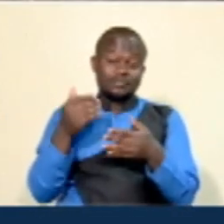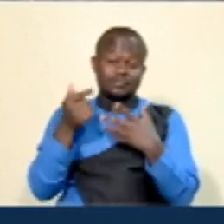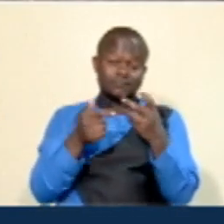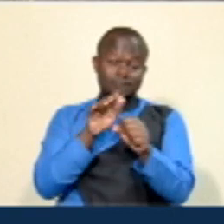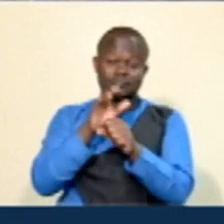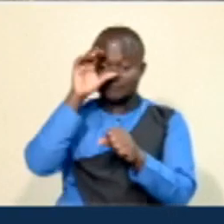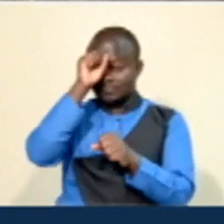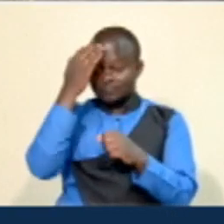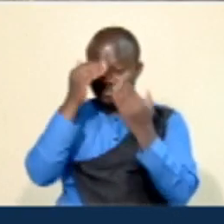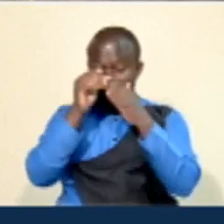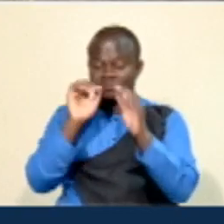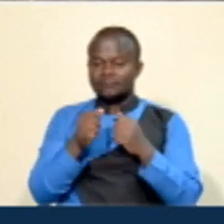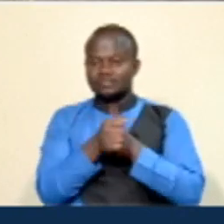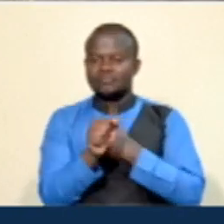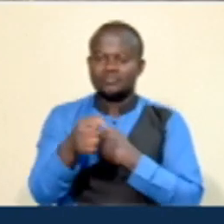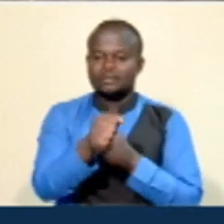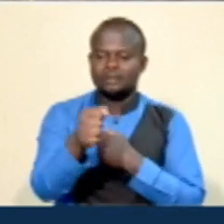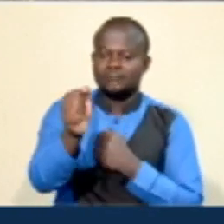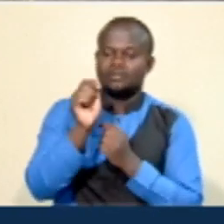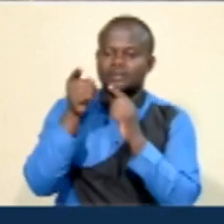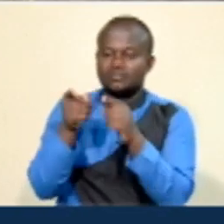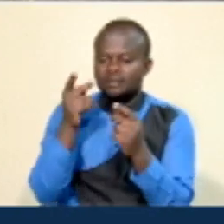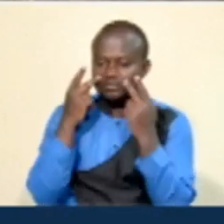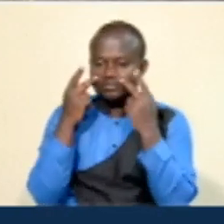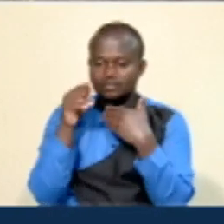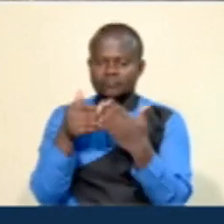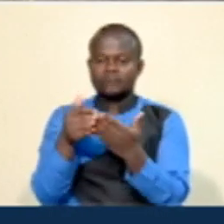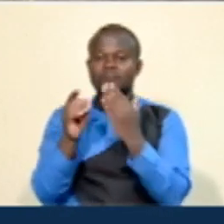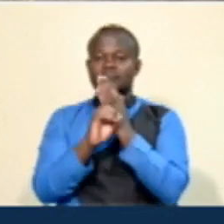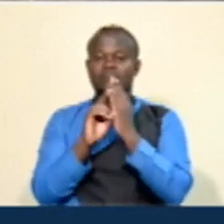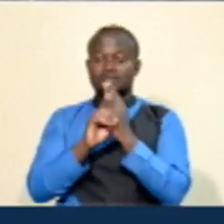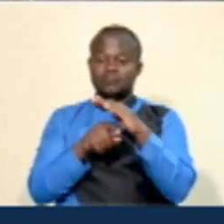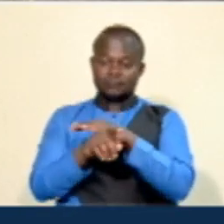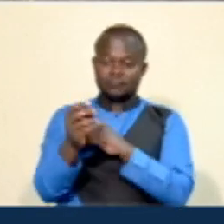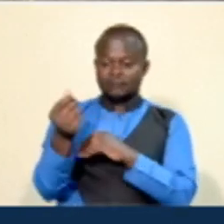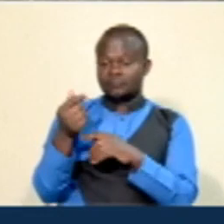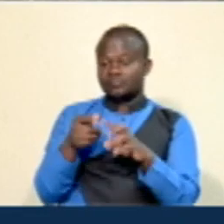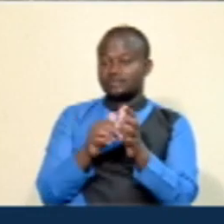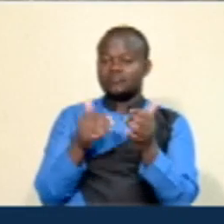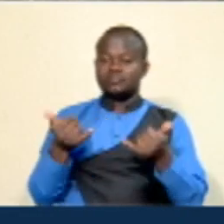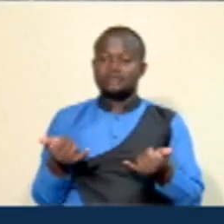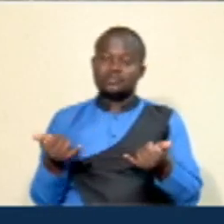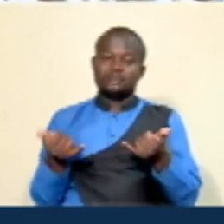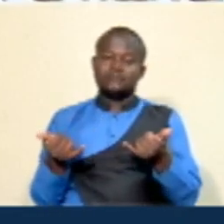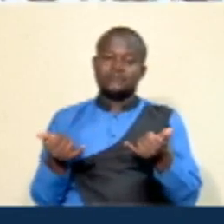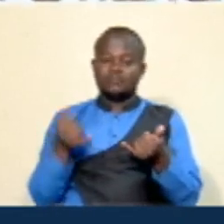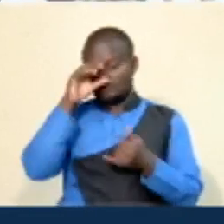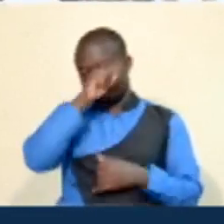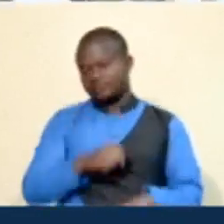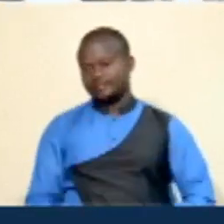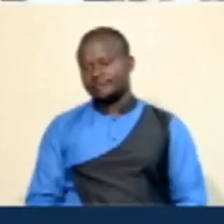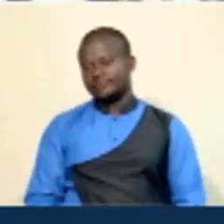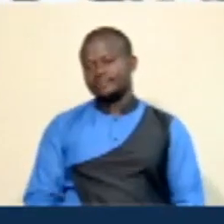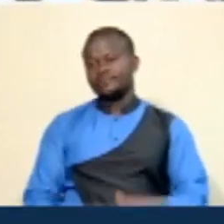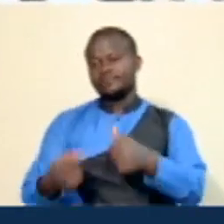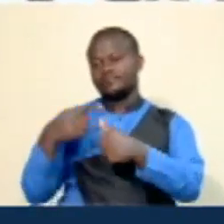kuko ari abakerarugendo basohokeraga babonaga ko akarere hari ikintu kinjizaga, ariko ubu ngubu hari ikintu cyabuze. Mu